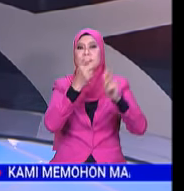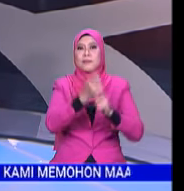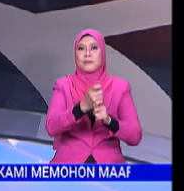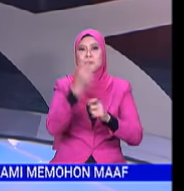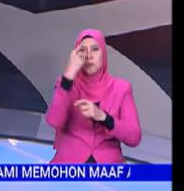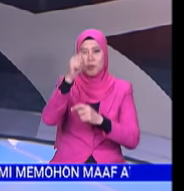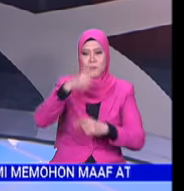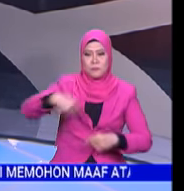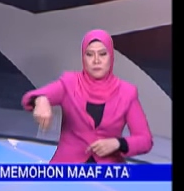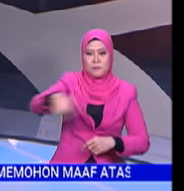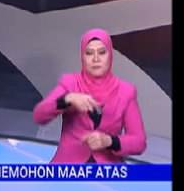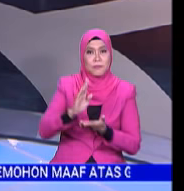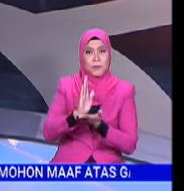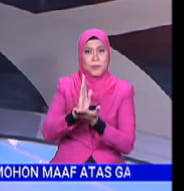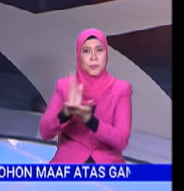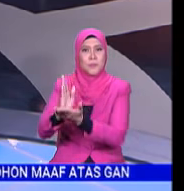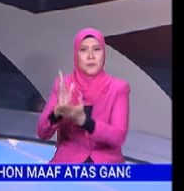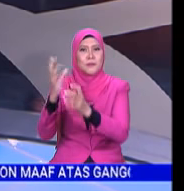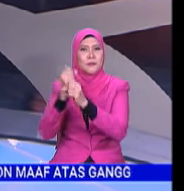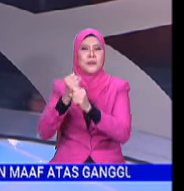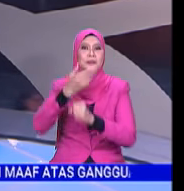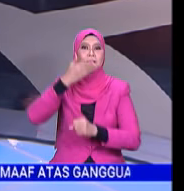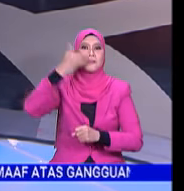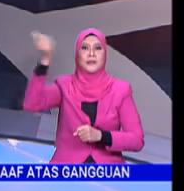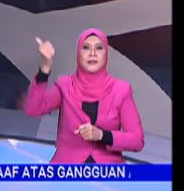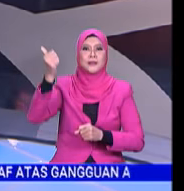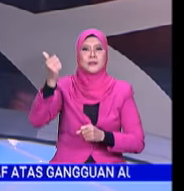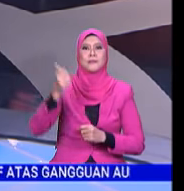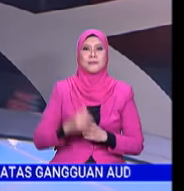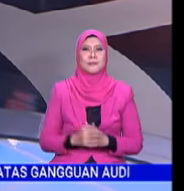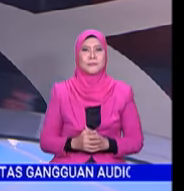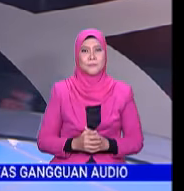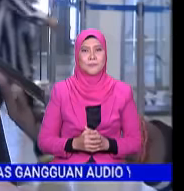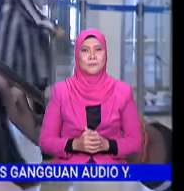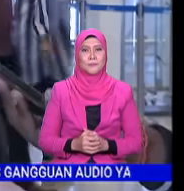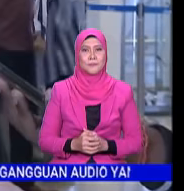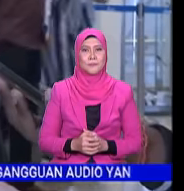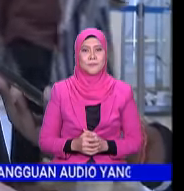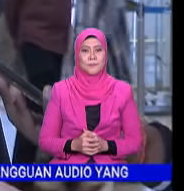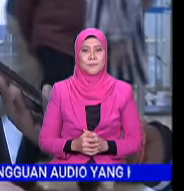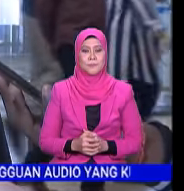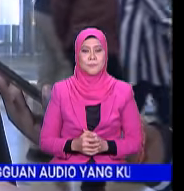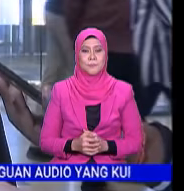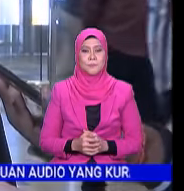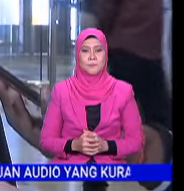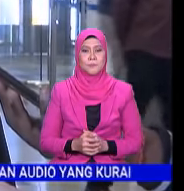mereka supaya melepasi pencapaian terbaik masing-masing.